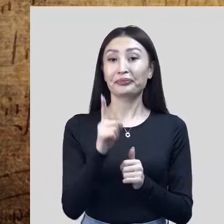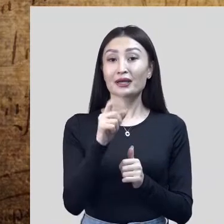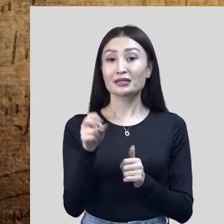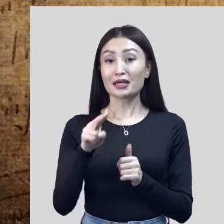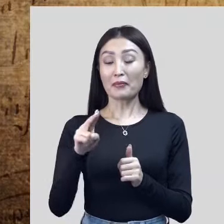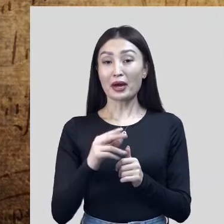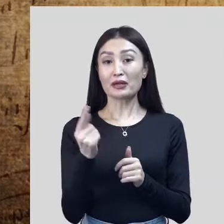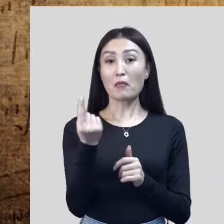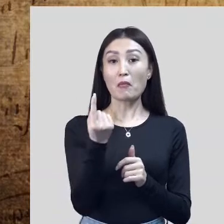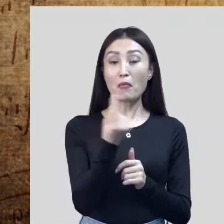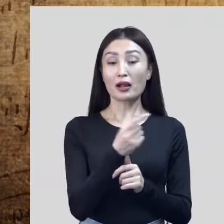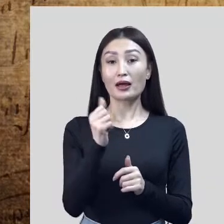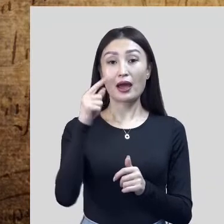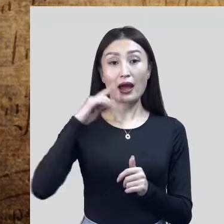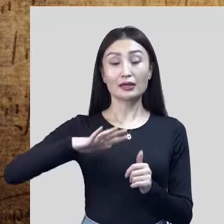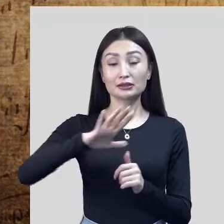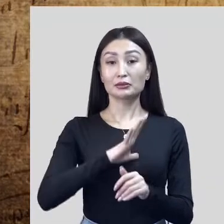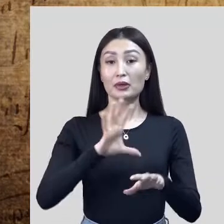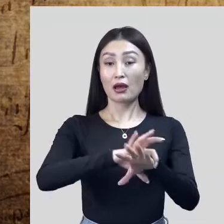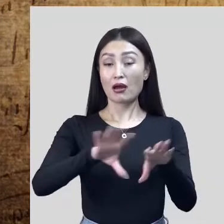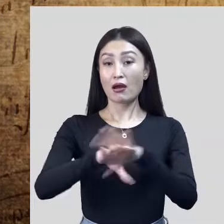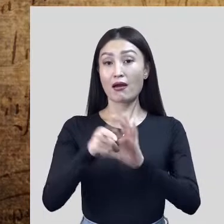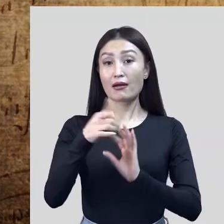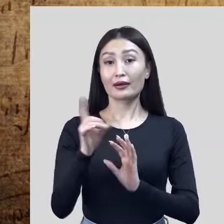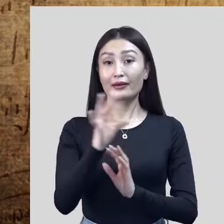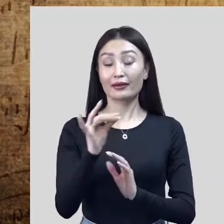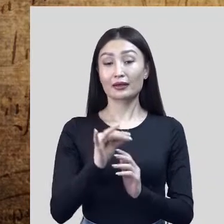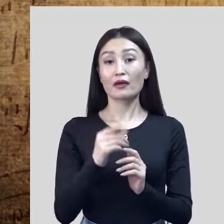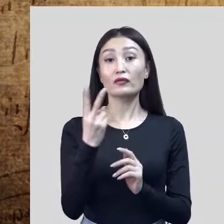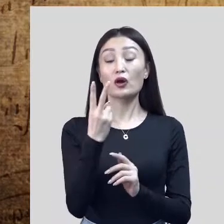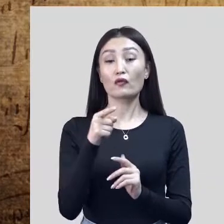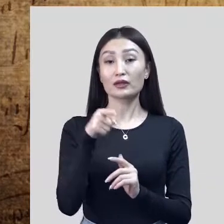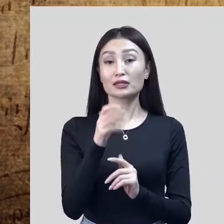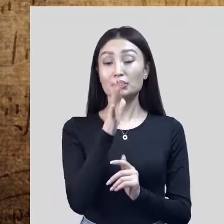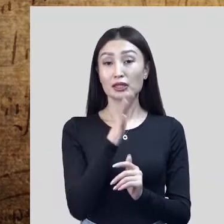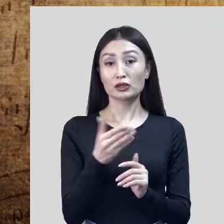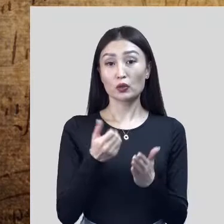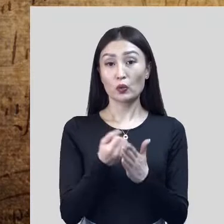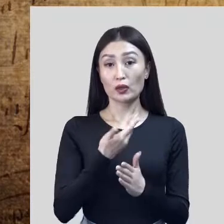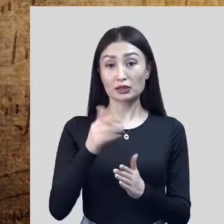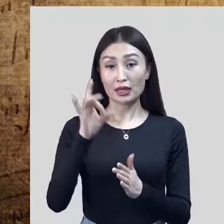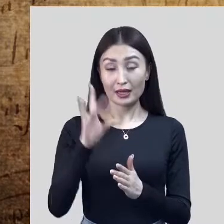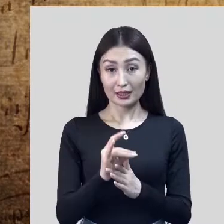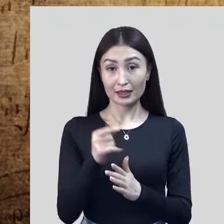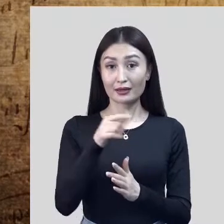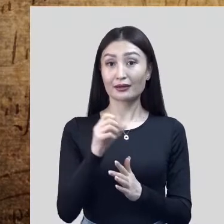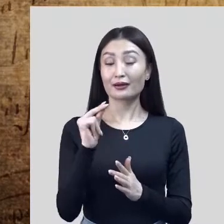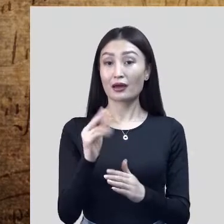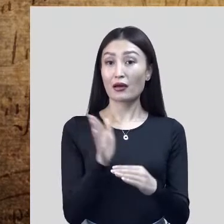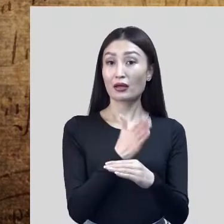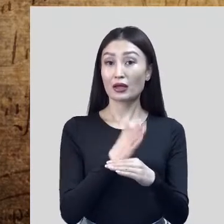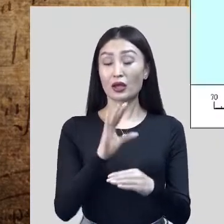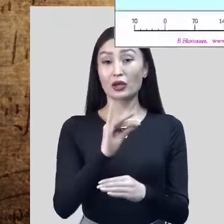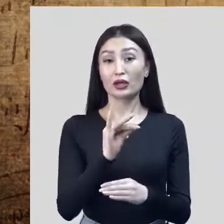Западное побережье Малой Азии было колонизировано греками еще в конце 2-го тысячелетия до нашей эры. Греческая Малая Азия делилась